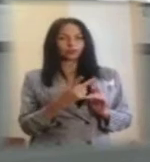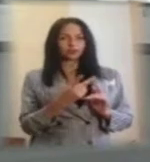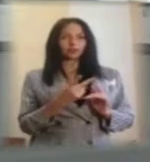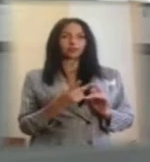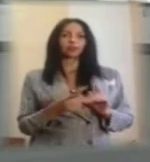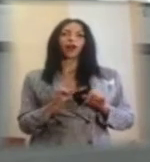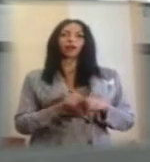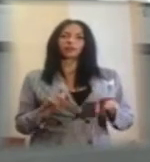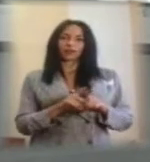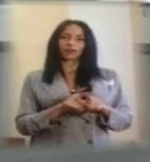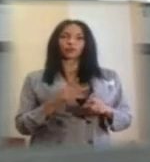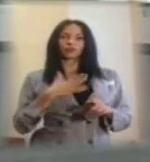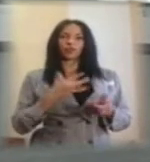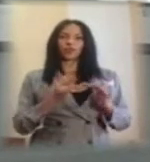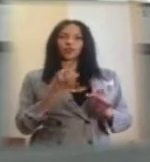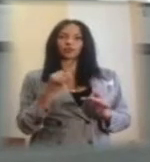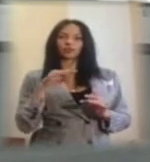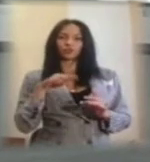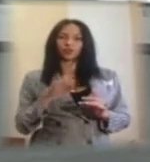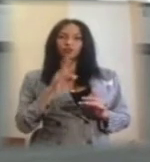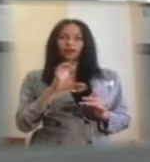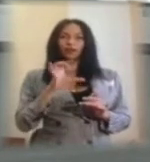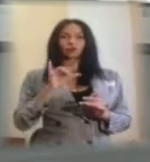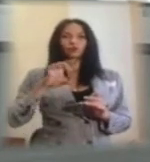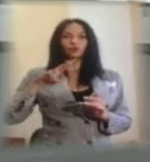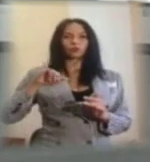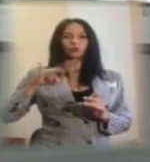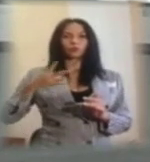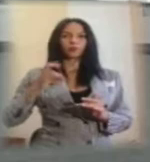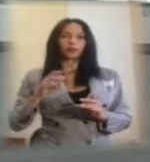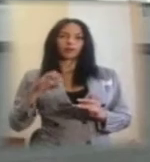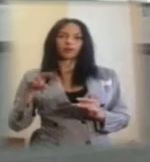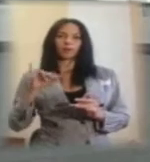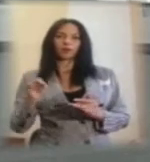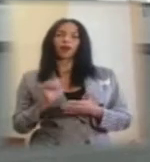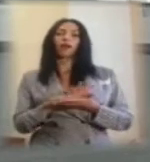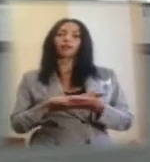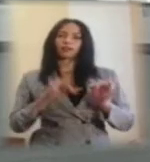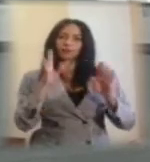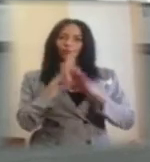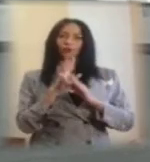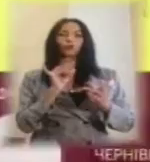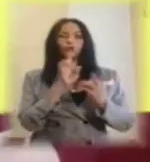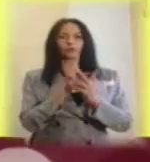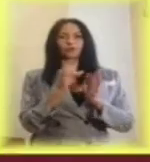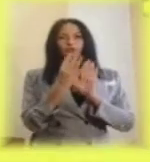також заходьте на наш сайт КС Суспільне медіа. Далі на вас чекає прогноз погоди. Побачимось о 19:00.